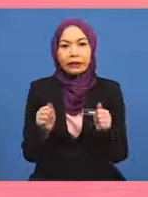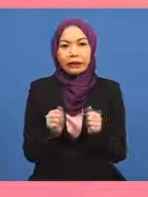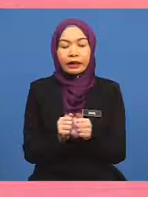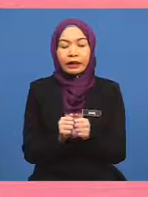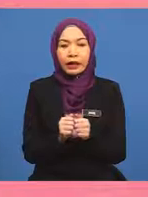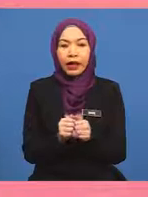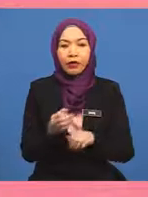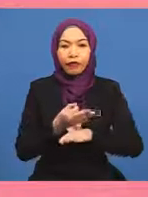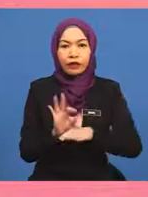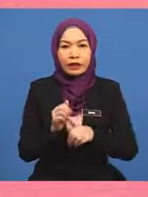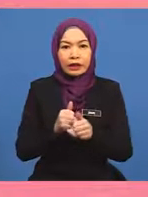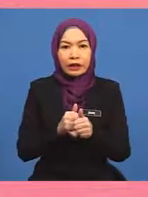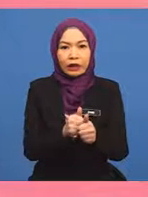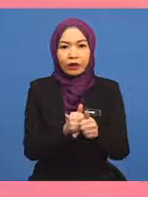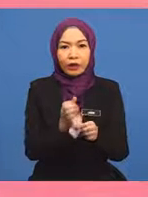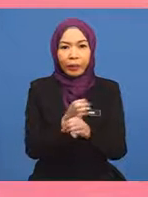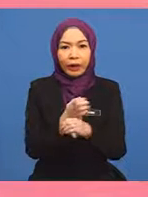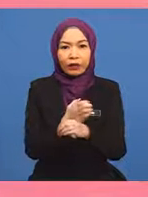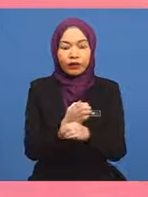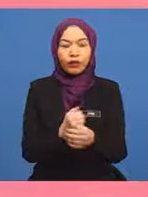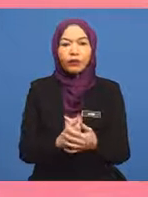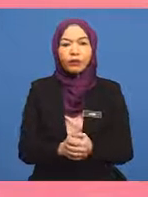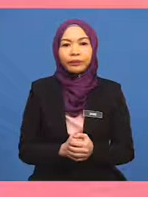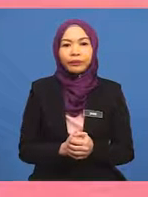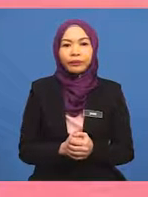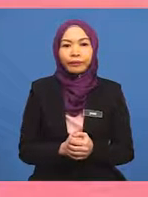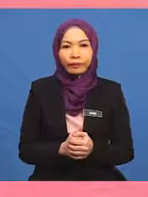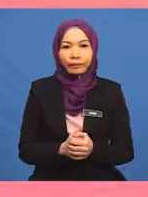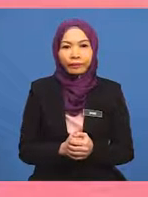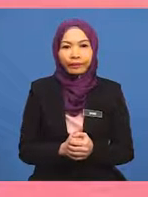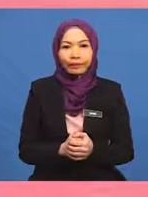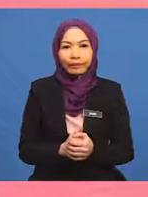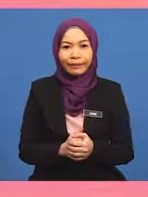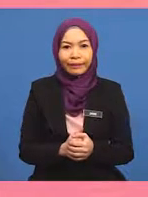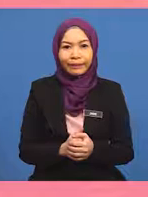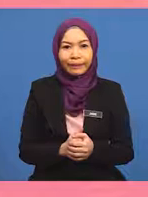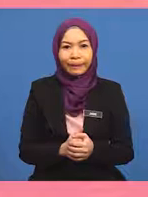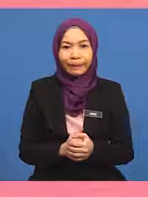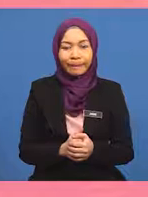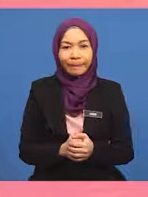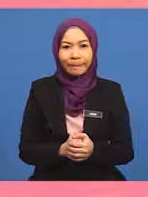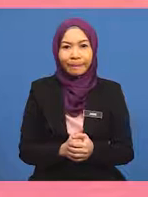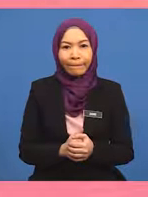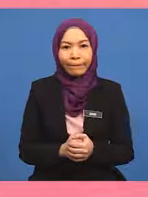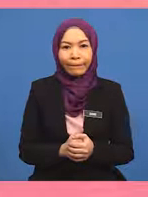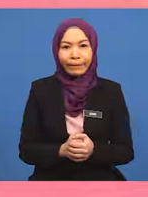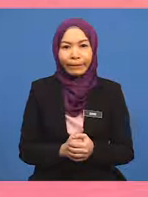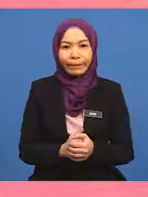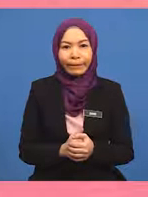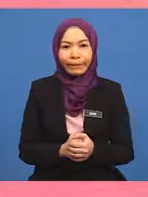mengikut bentuk, iaitu function follow form.